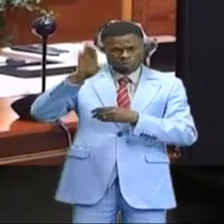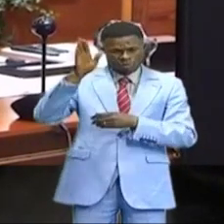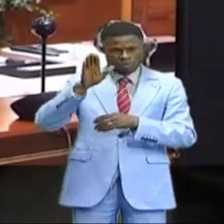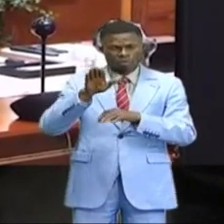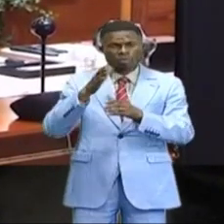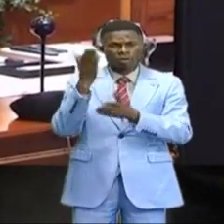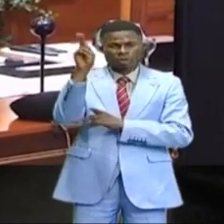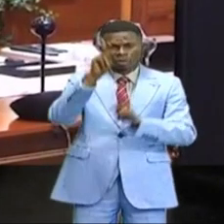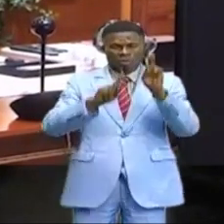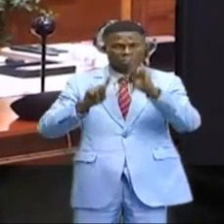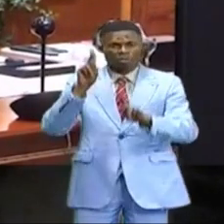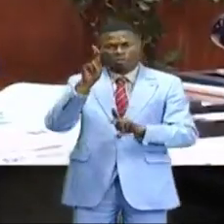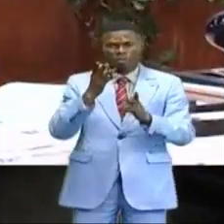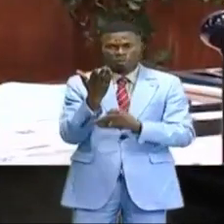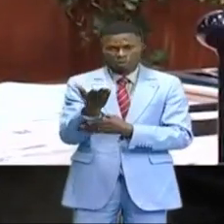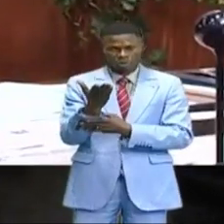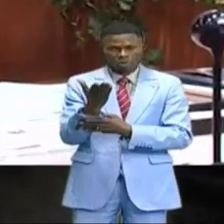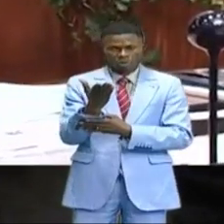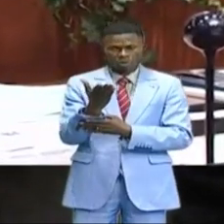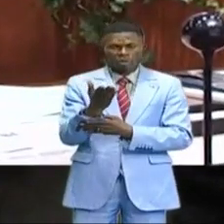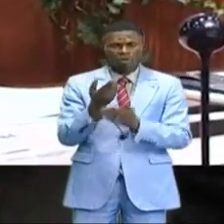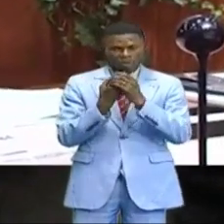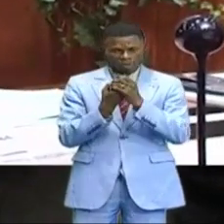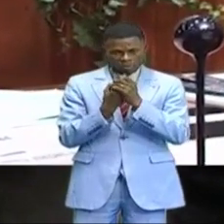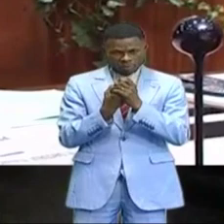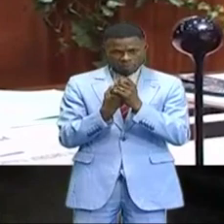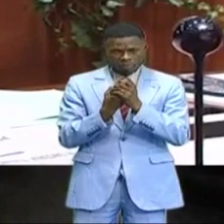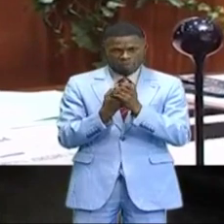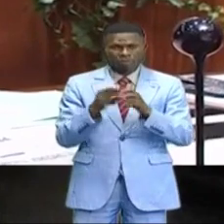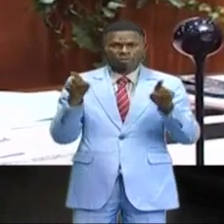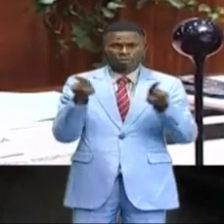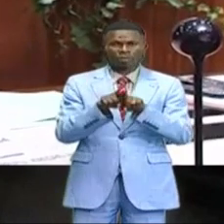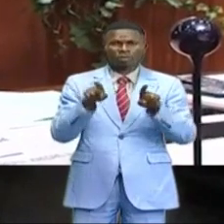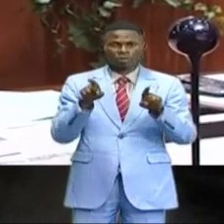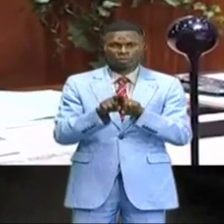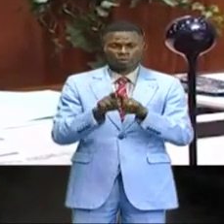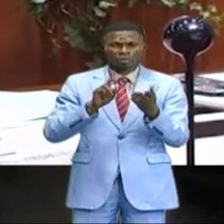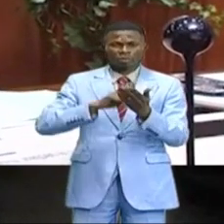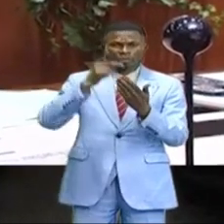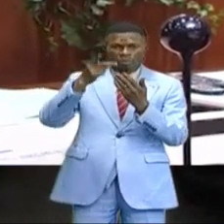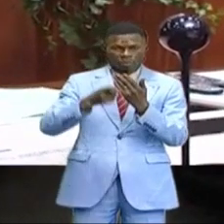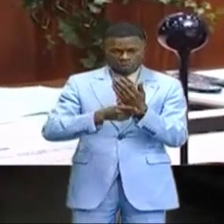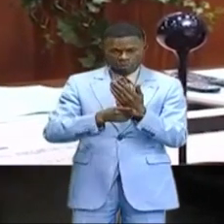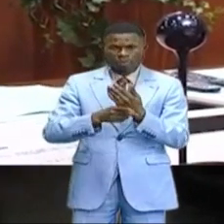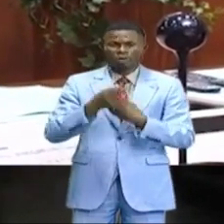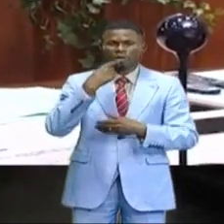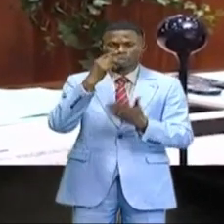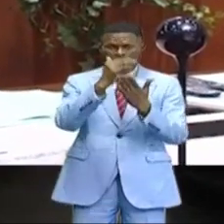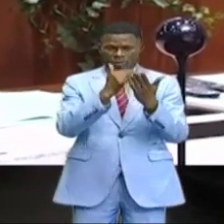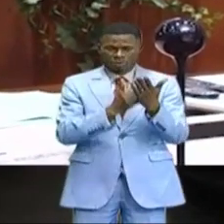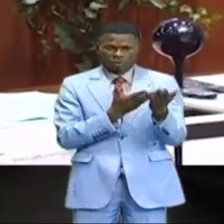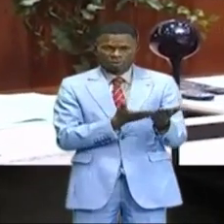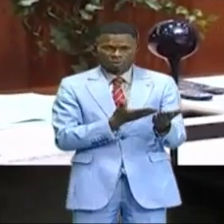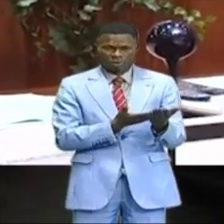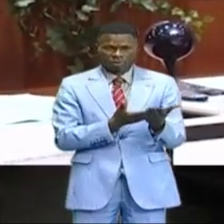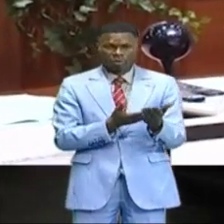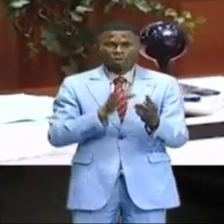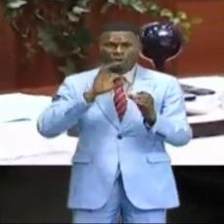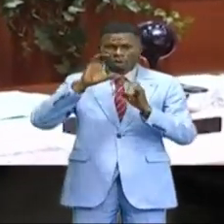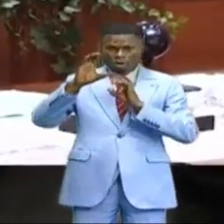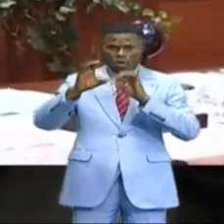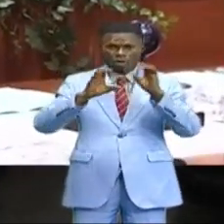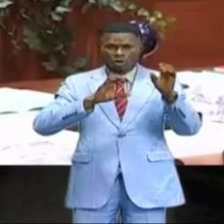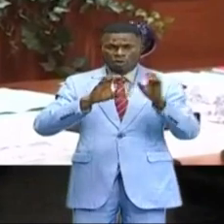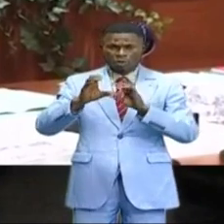la population est déjà en cours d'exécution conformément au plan évoqué tout à l'heure. Une